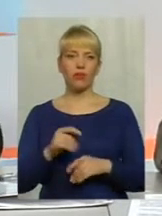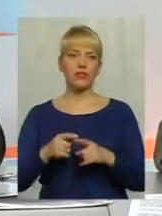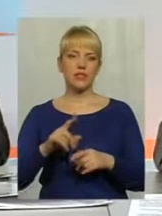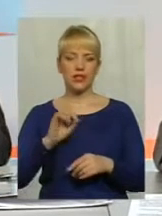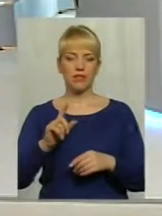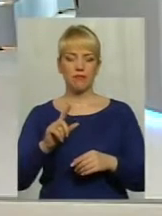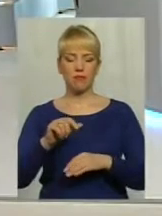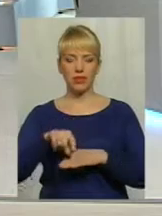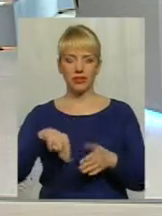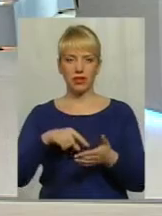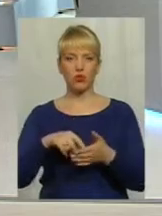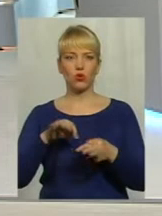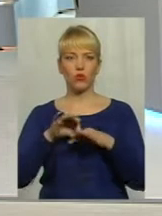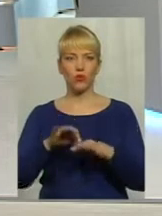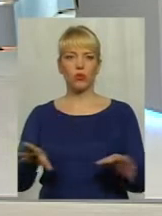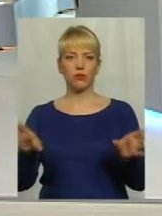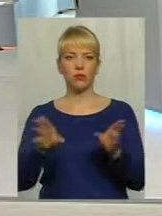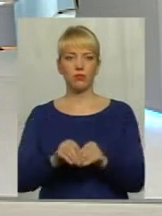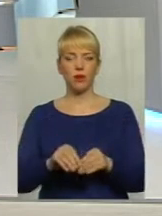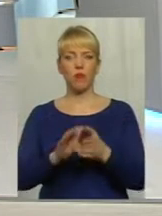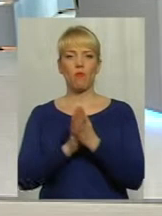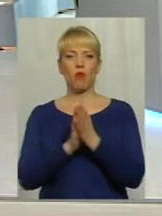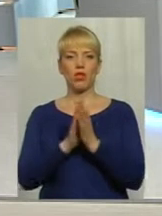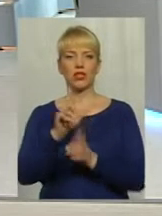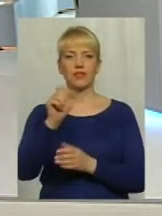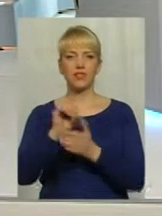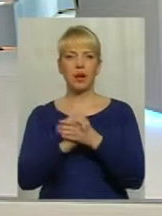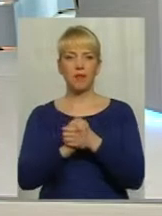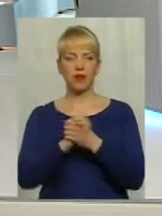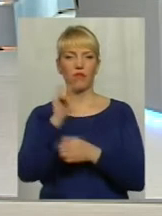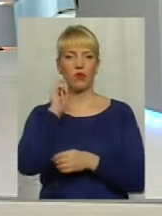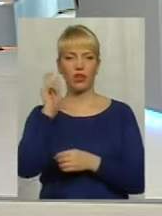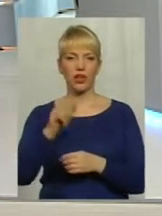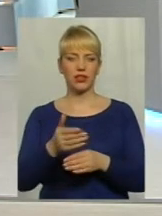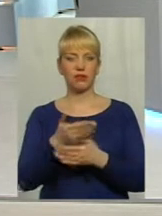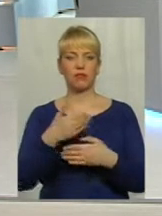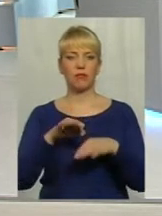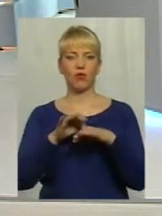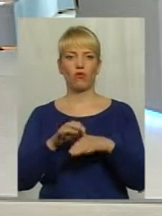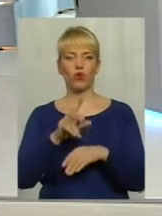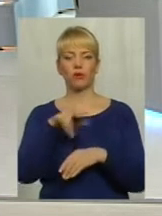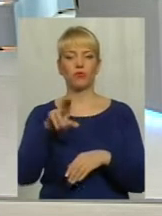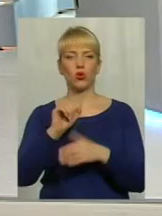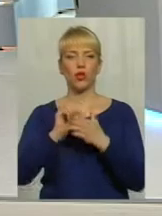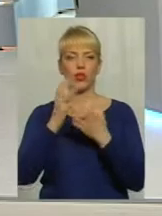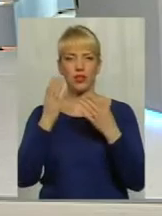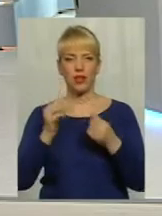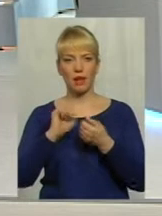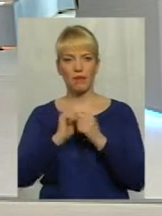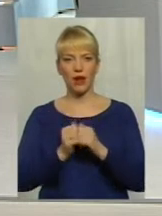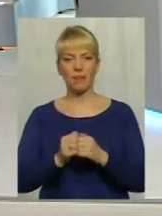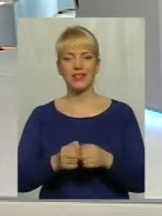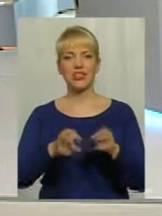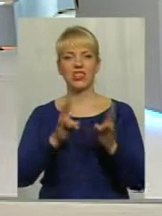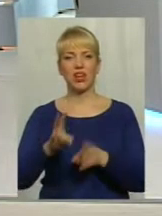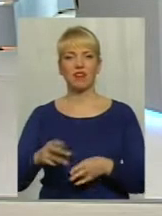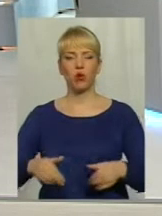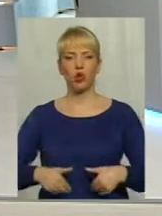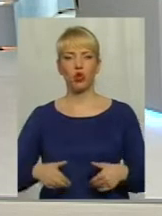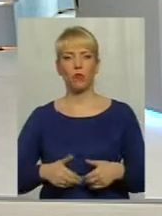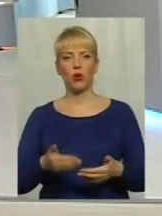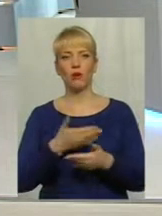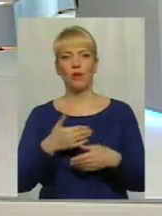містечку проводимо спільні такі молитви за мир в Україні, як ми проводимо. До Дня пам'яті жертв Голодоморів ми проводимо спільну молитву